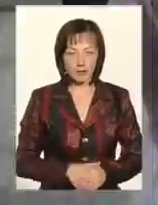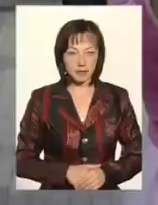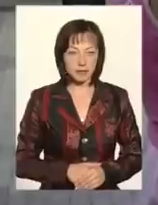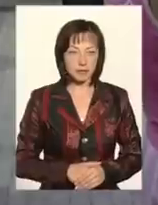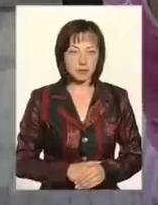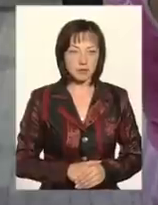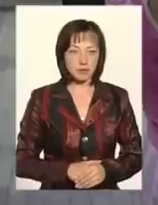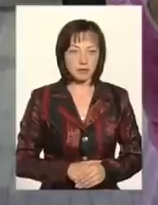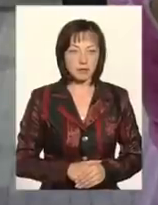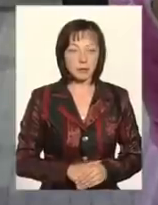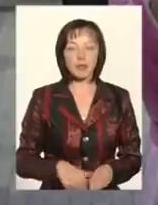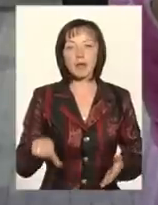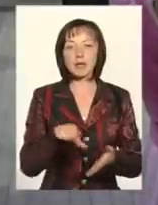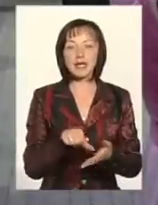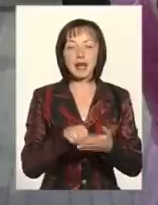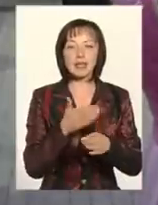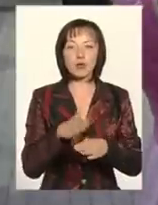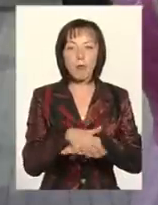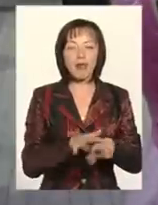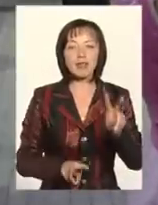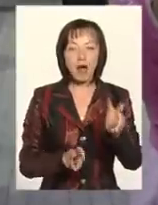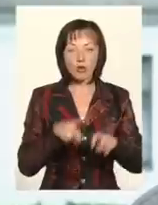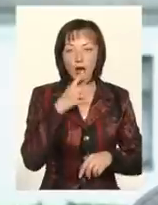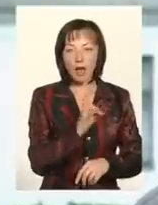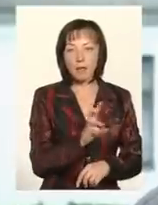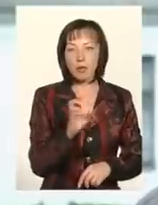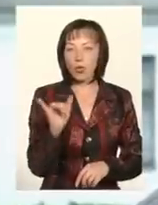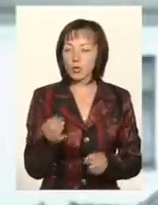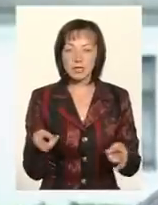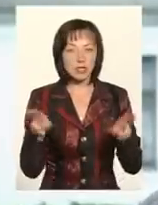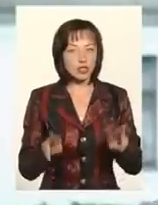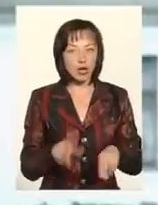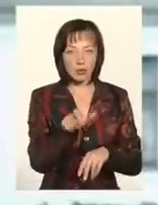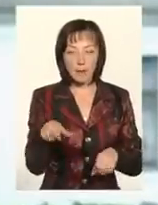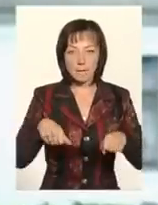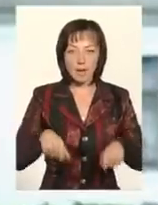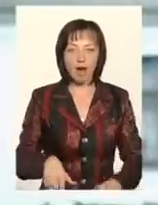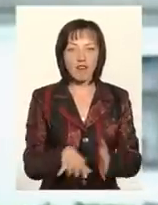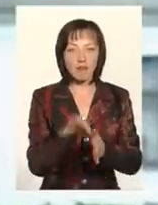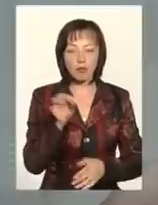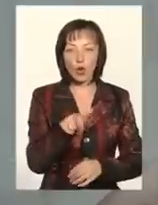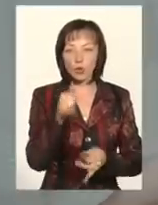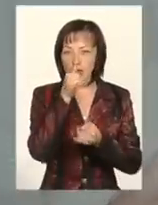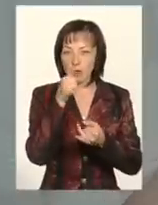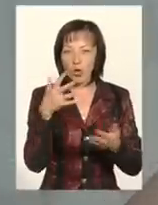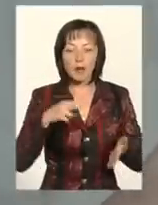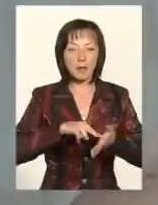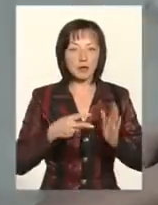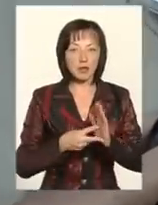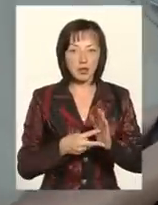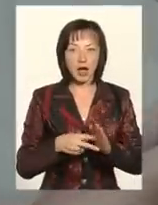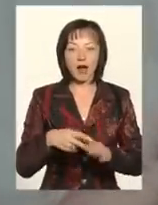НБУ представники кредитного Майдану кажуть НБУ не залишає громадянам права вибору Адже люди не могли передбачити